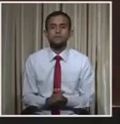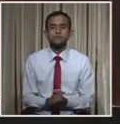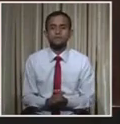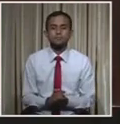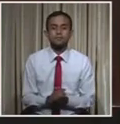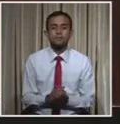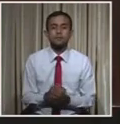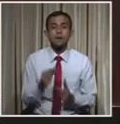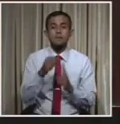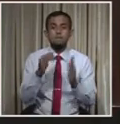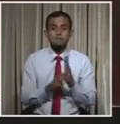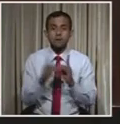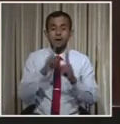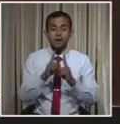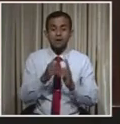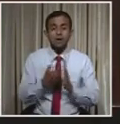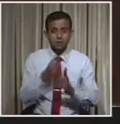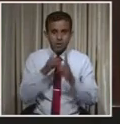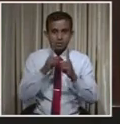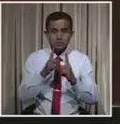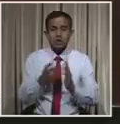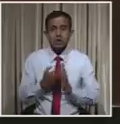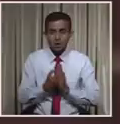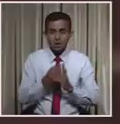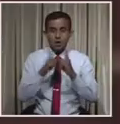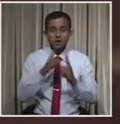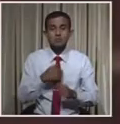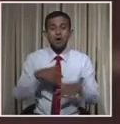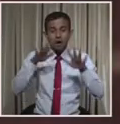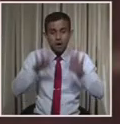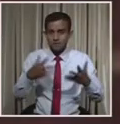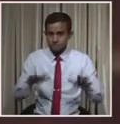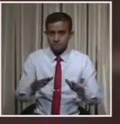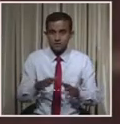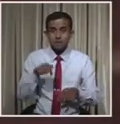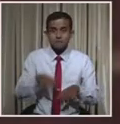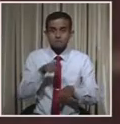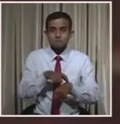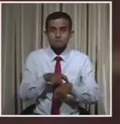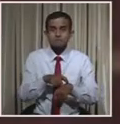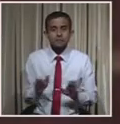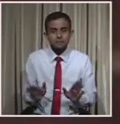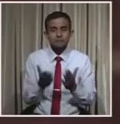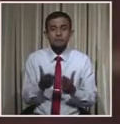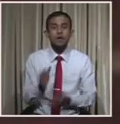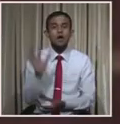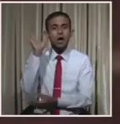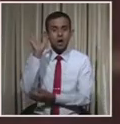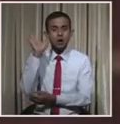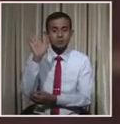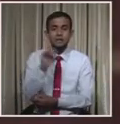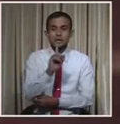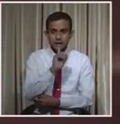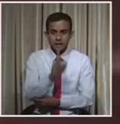අගමැතුමා කතා කරන්න ඉන්නේ ඊට පස්සේ ගරු කතානායකතුමනි ගරු කතානායකතුමනි මම අවසන් කරනවා මේ වගේ වෙලාවක කරන්න තියන්නේ බුදුරජාණන් වහන්සේ